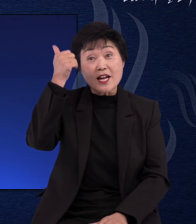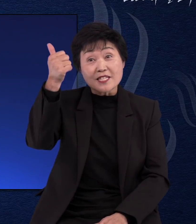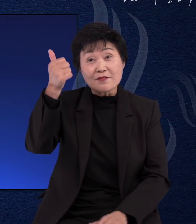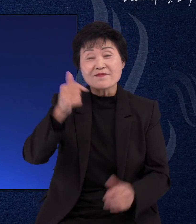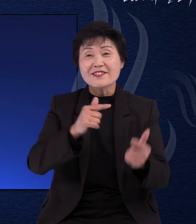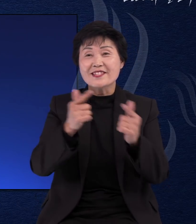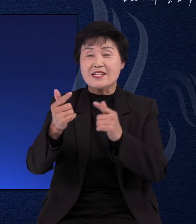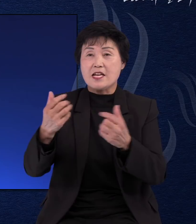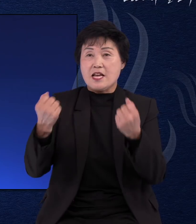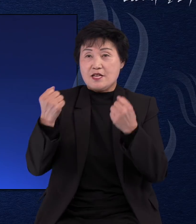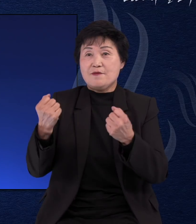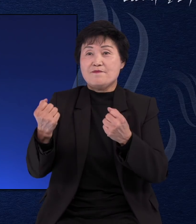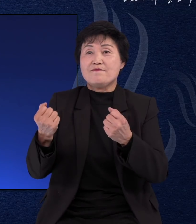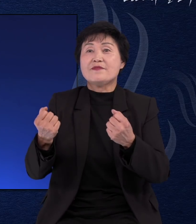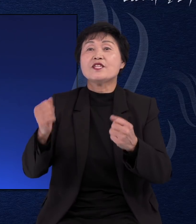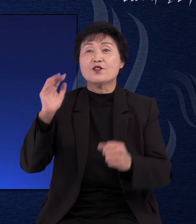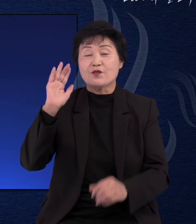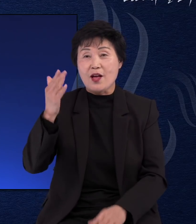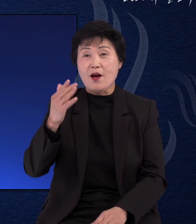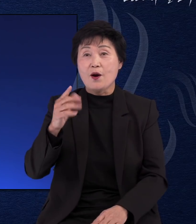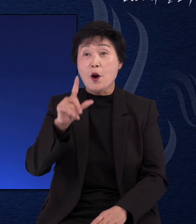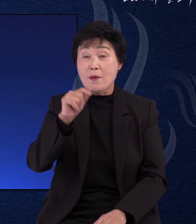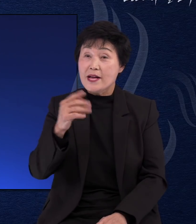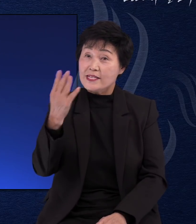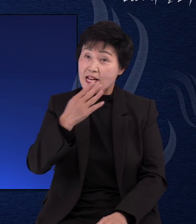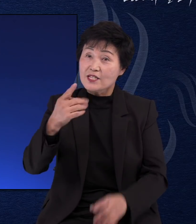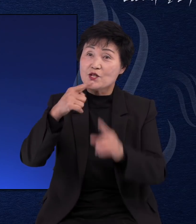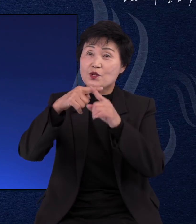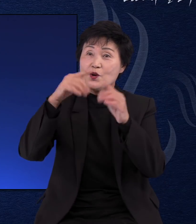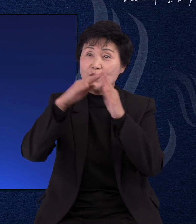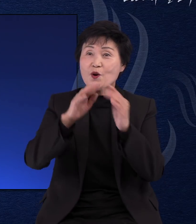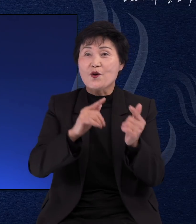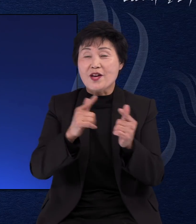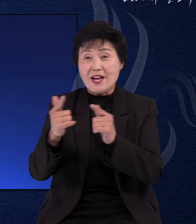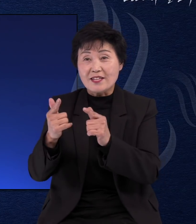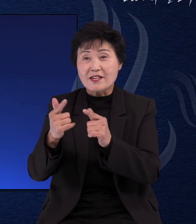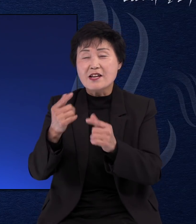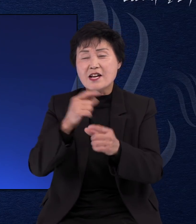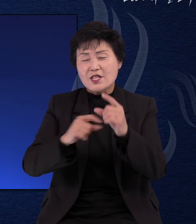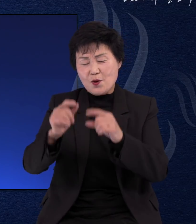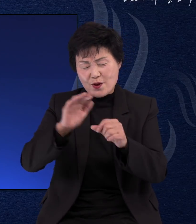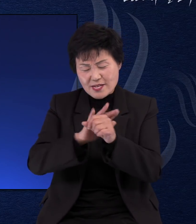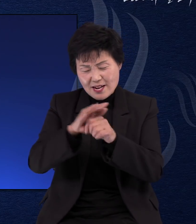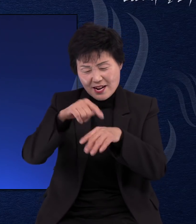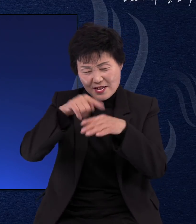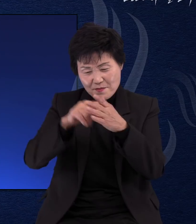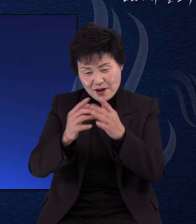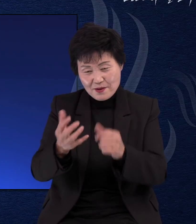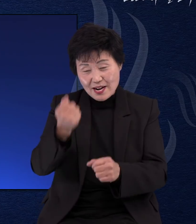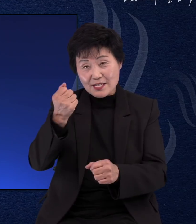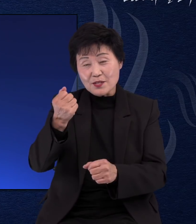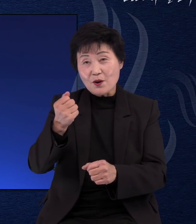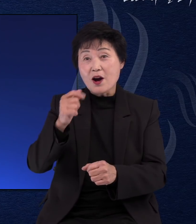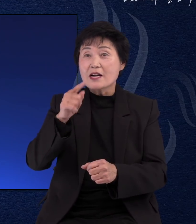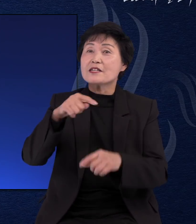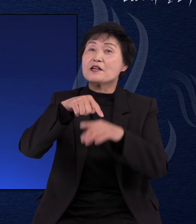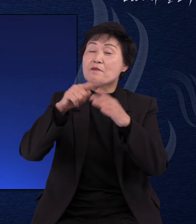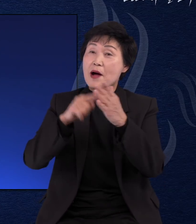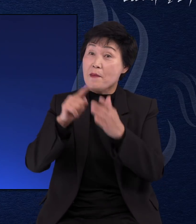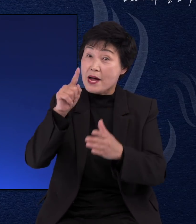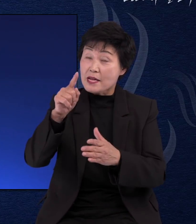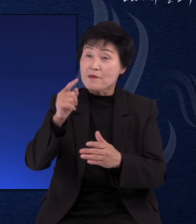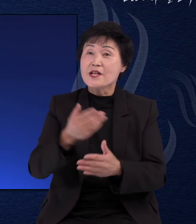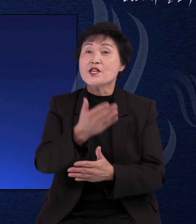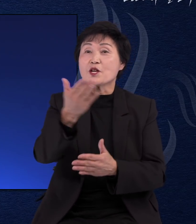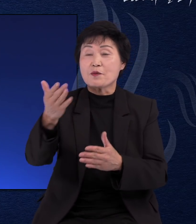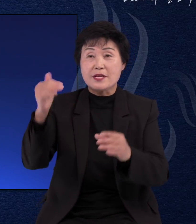14,000개 교회들이 여러분이 섬기고 있는 교회를 더욱더 사랑하는 그 마음을 가지는, 만약에 제가 그 마음 하나만 여러분 속에 던져줄 수